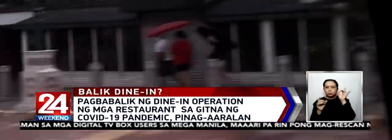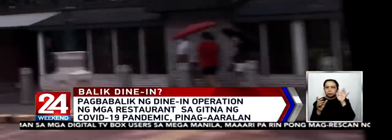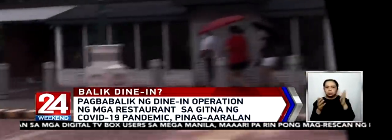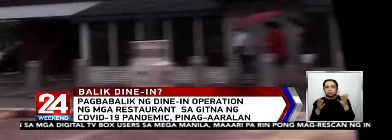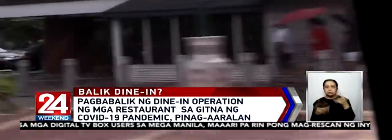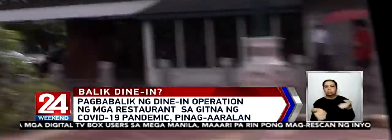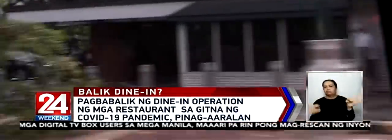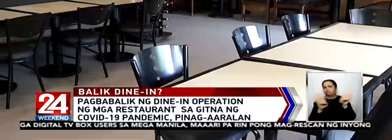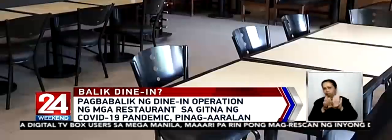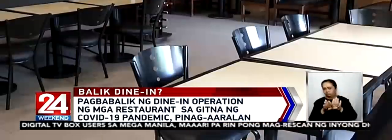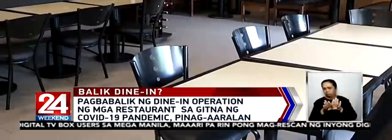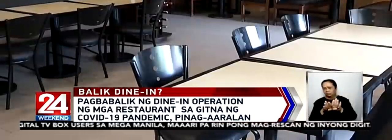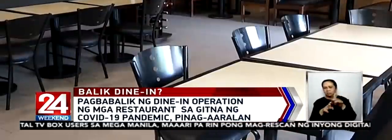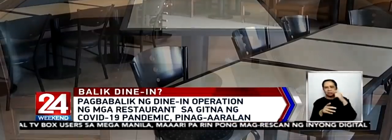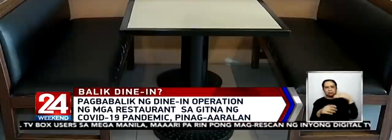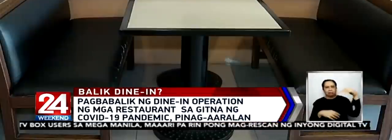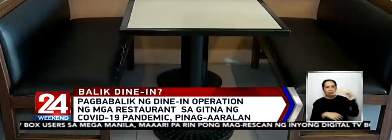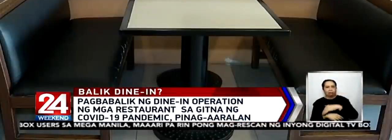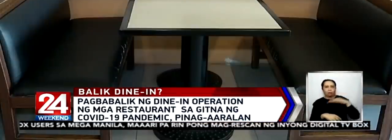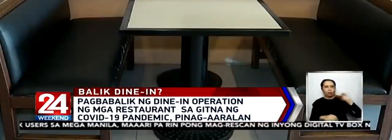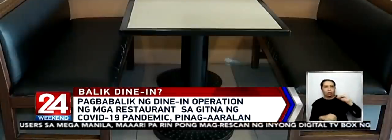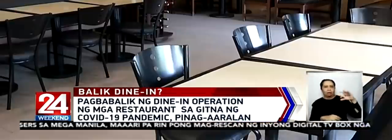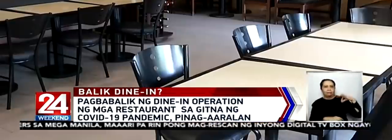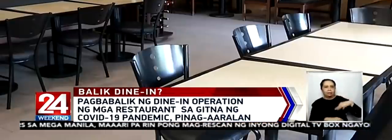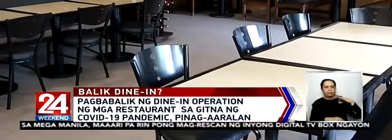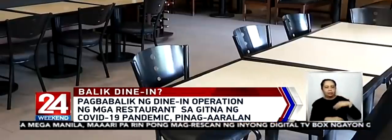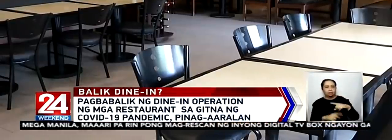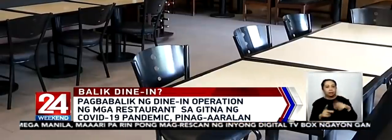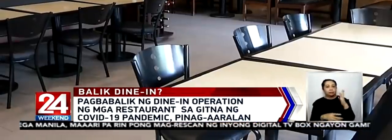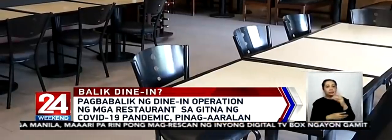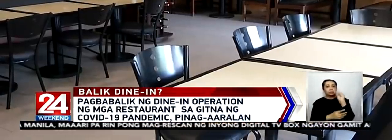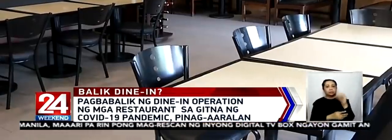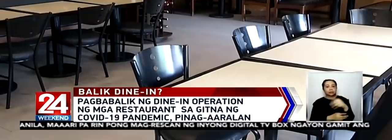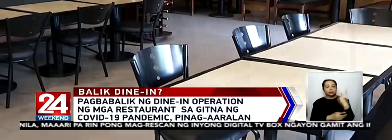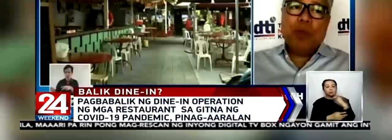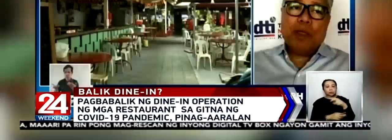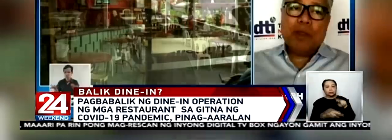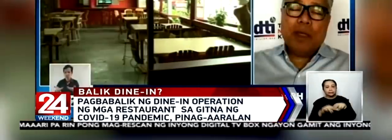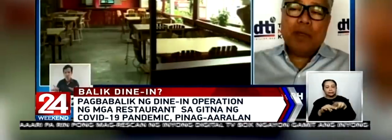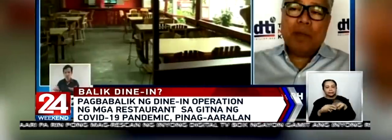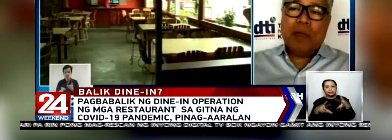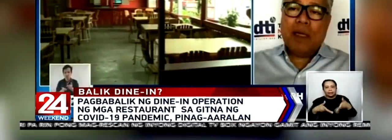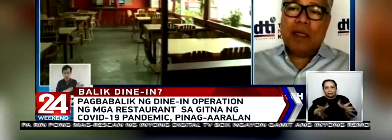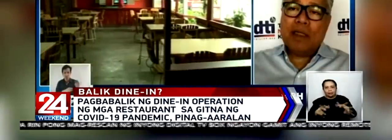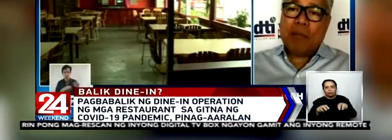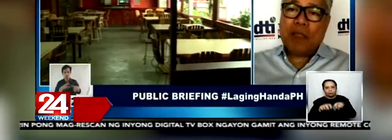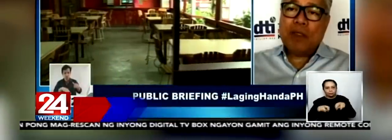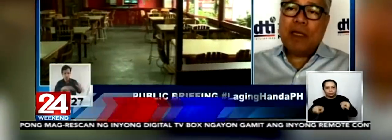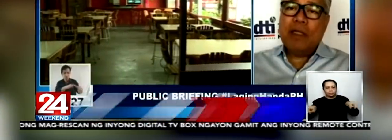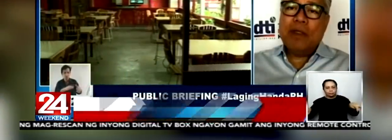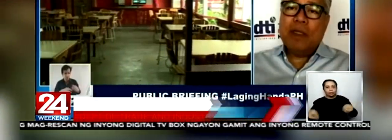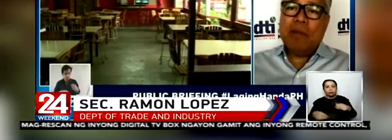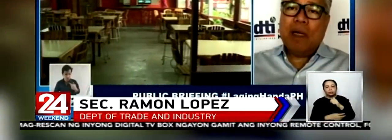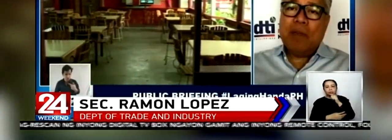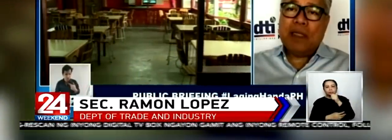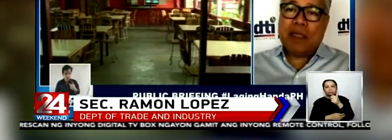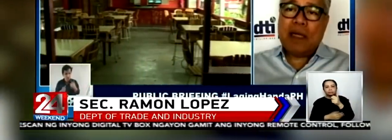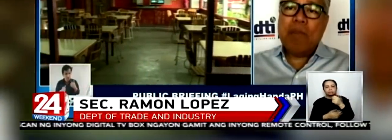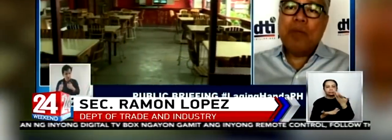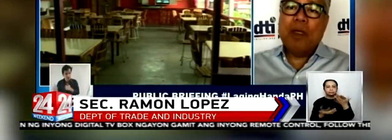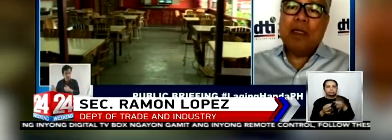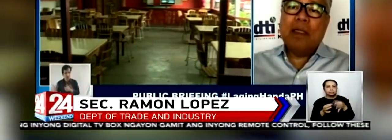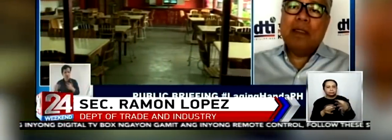dahil bagsak ang kita. Pero 50% lang ng seating capacity ang papayagan. Bukas ay may mga inspection tayo ng